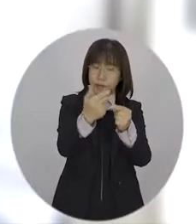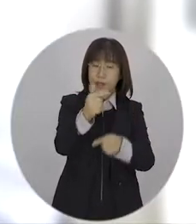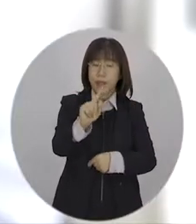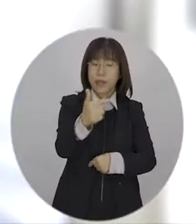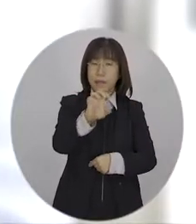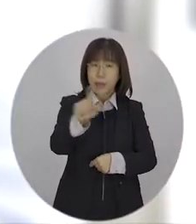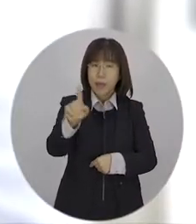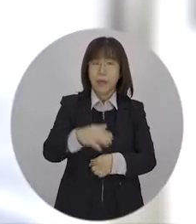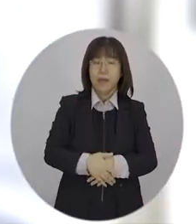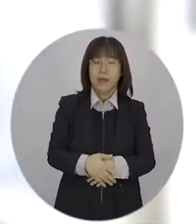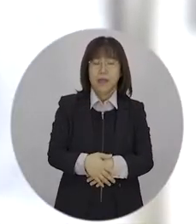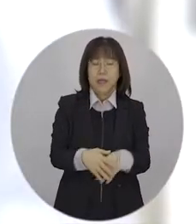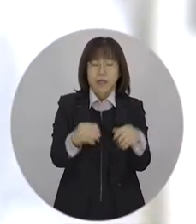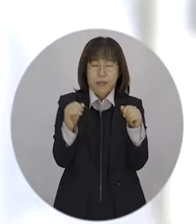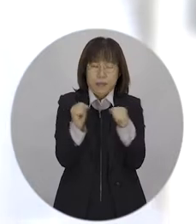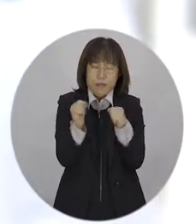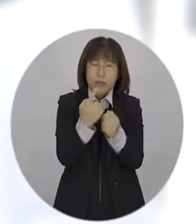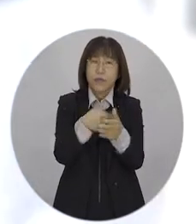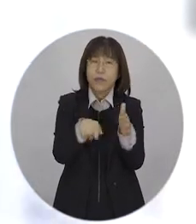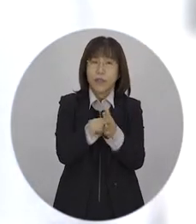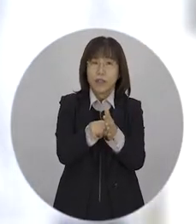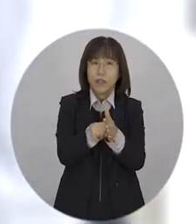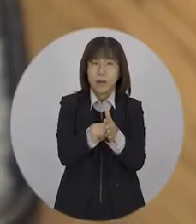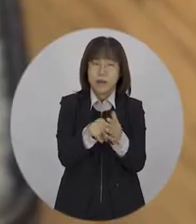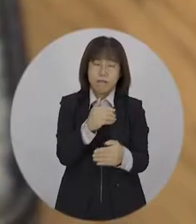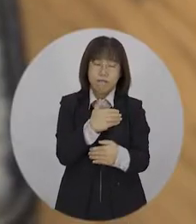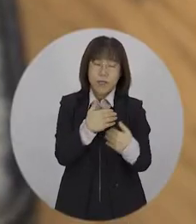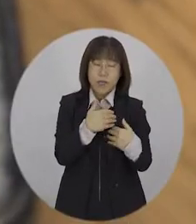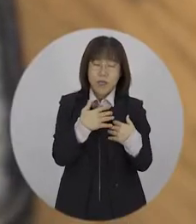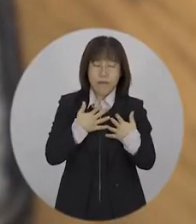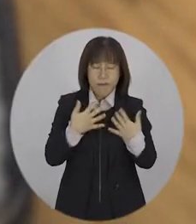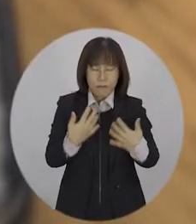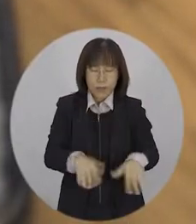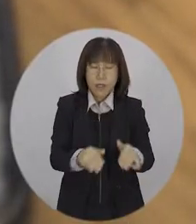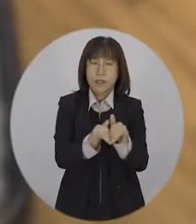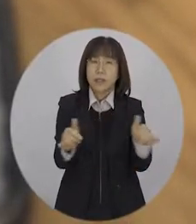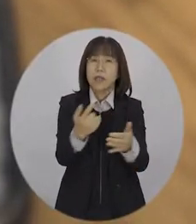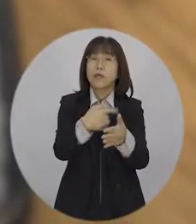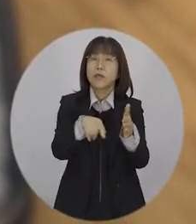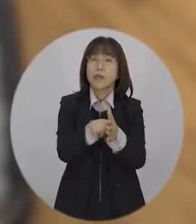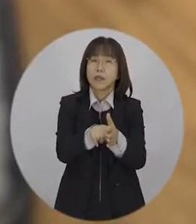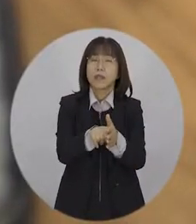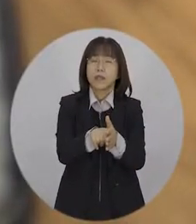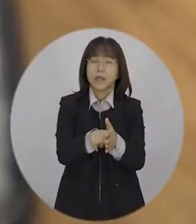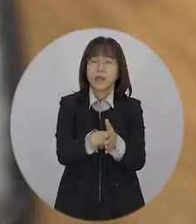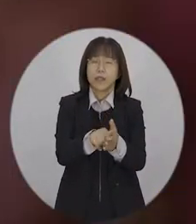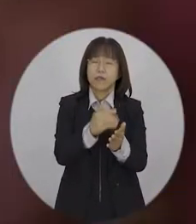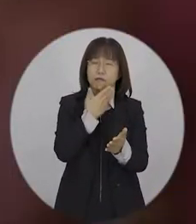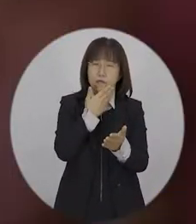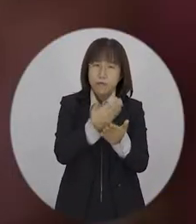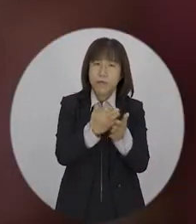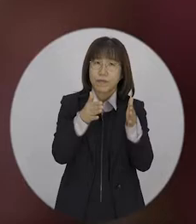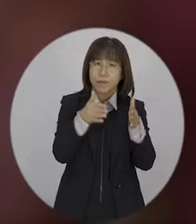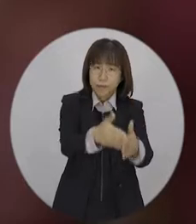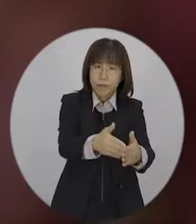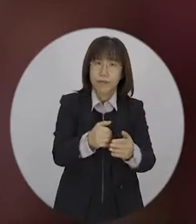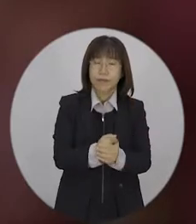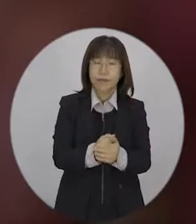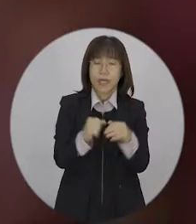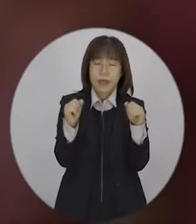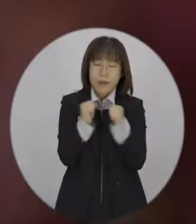의 구축과 취약계층을 보호합니다 한파 관리 tf 팀과 재난 도우미를 통해 한파 특보 시